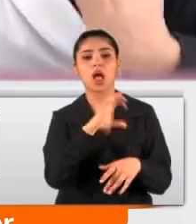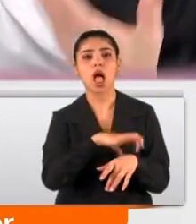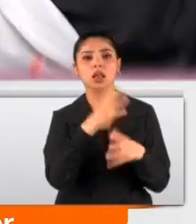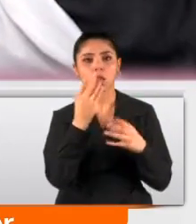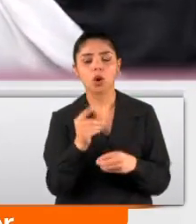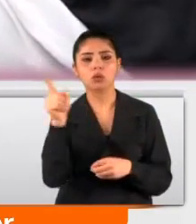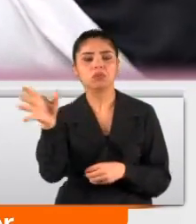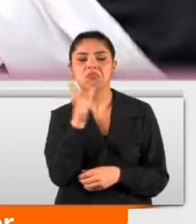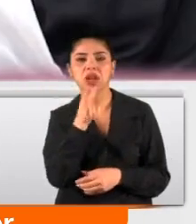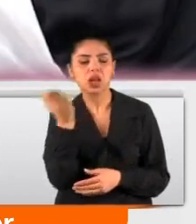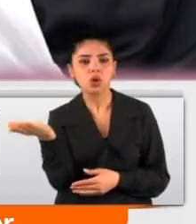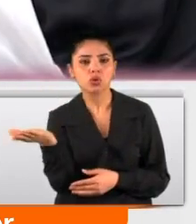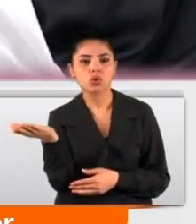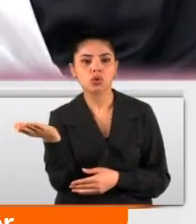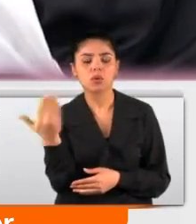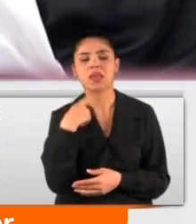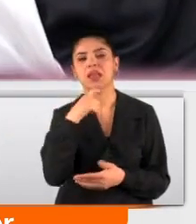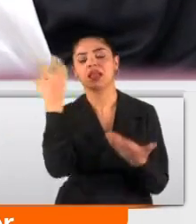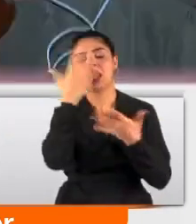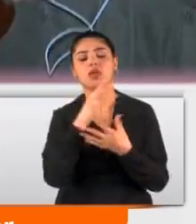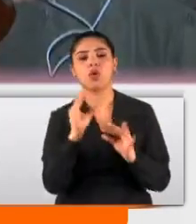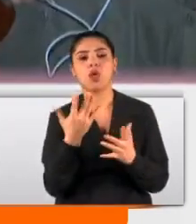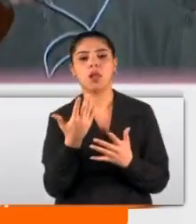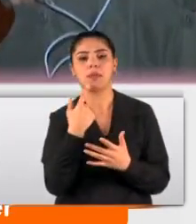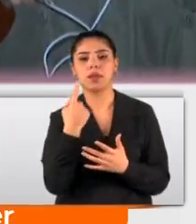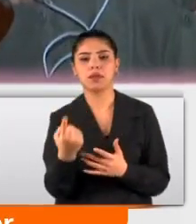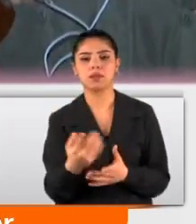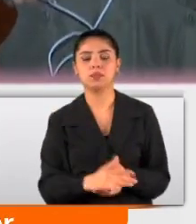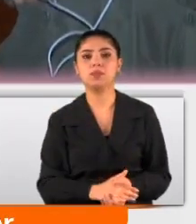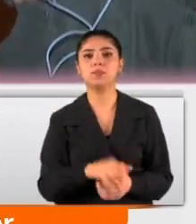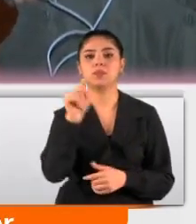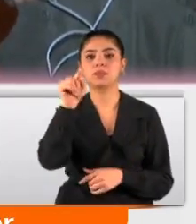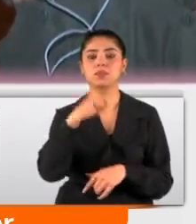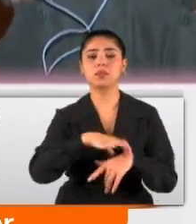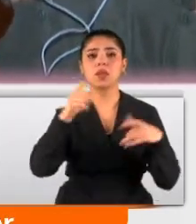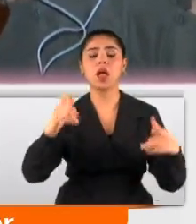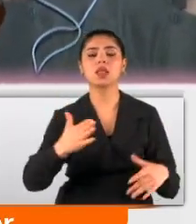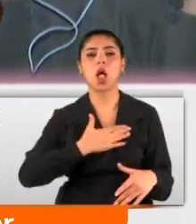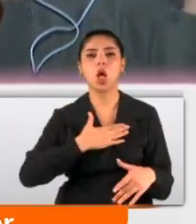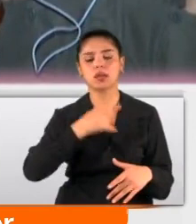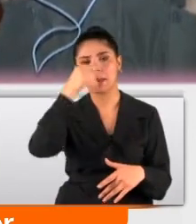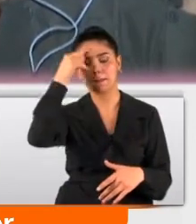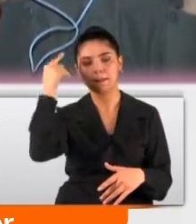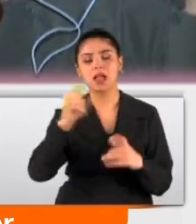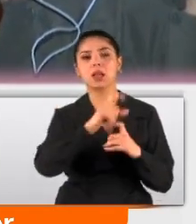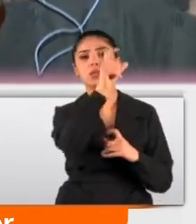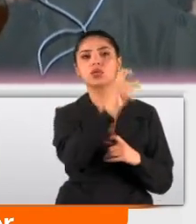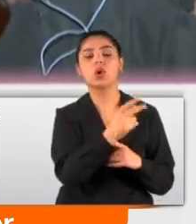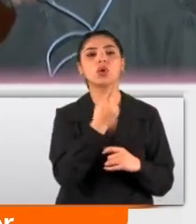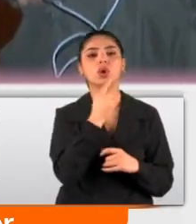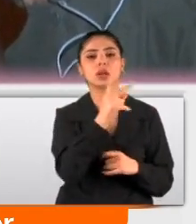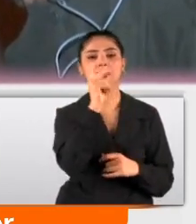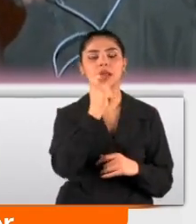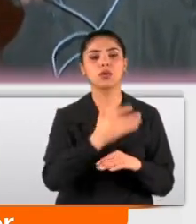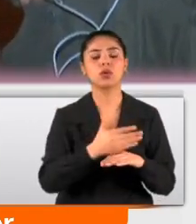olduğunu siz zaten biliyordunuz. Tamam, hatam olmuş olabilir diyorum. Yedi Kule Göğüs Hastalıkları Hastanesi'nin önündeyiz. Maalesef Songül teyzemiz